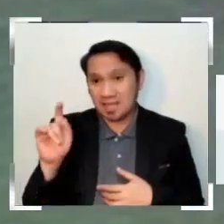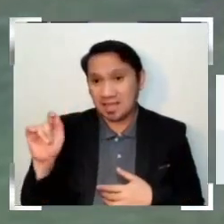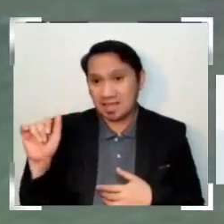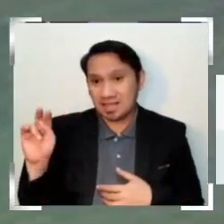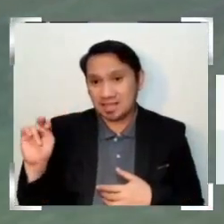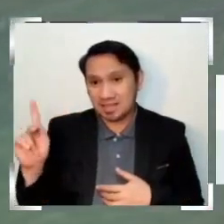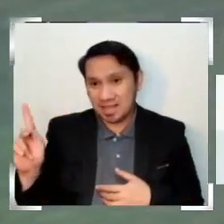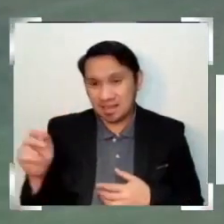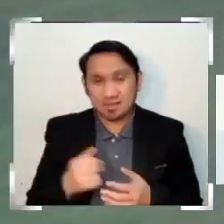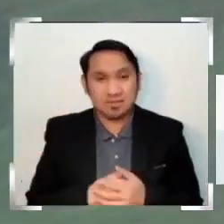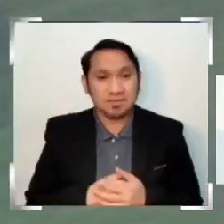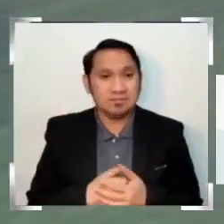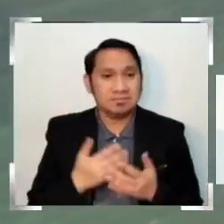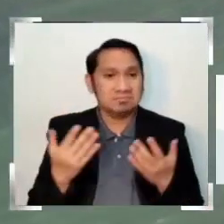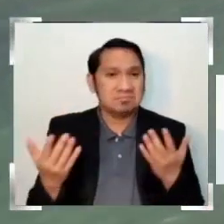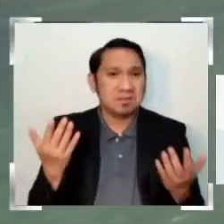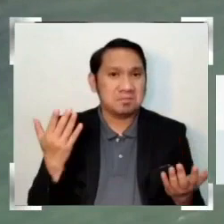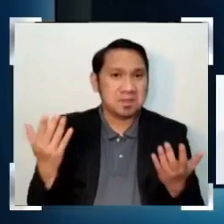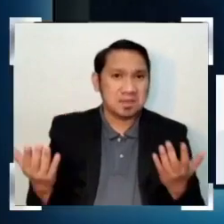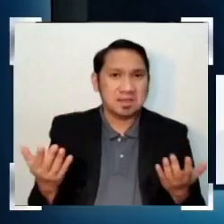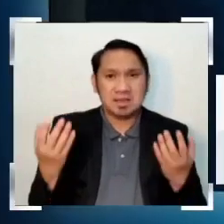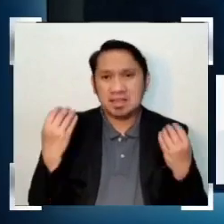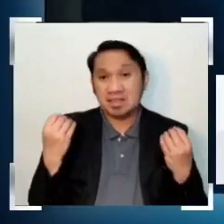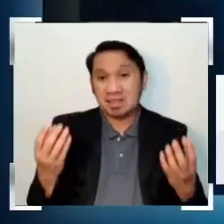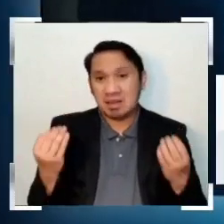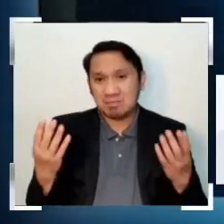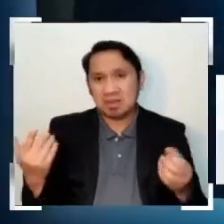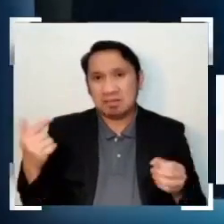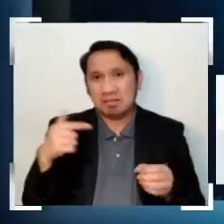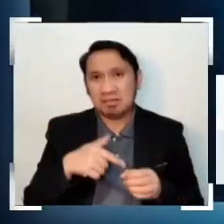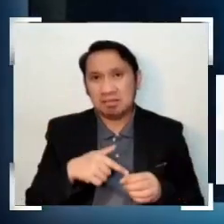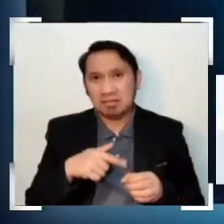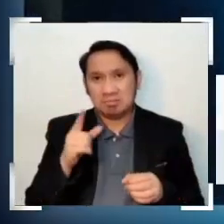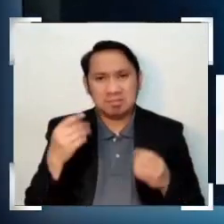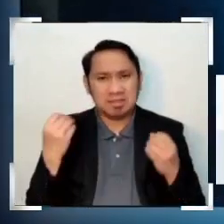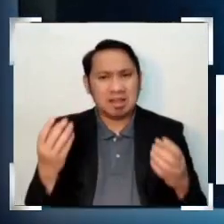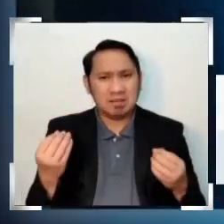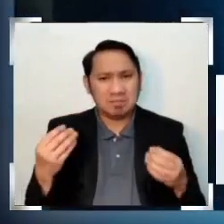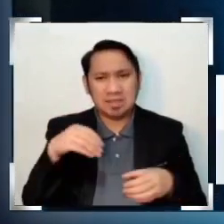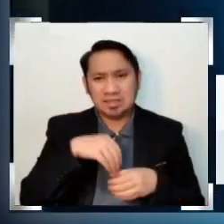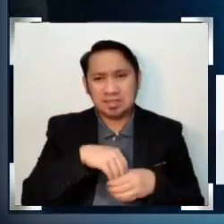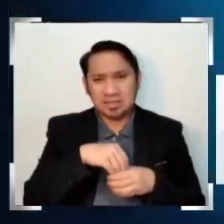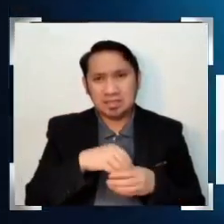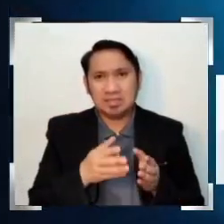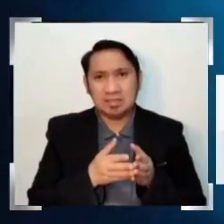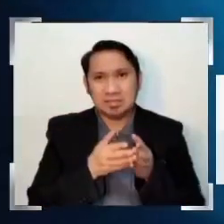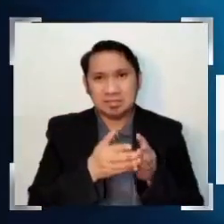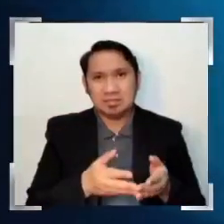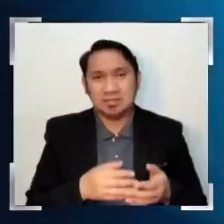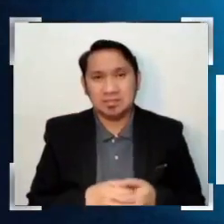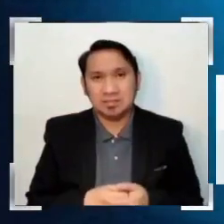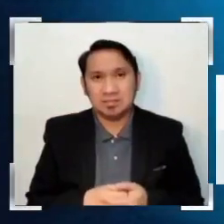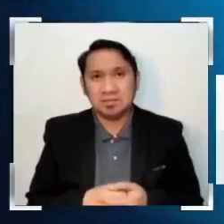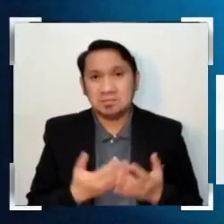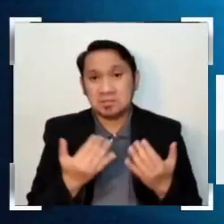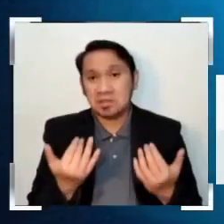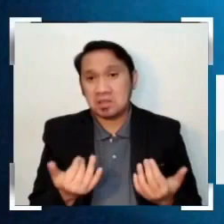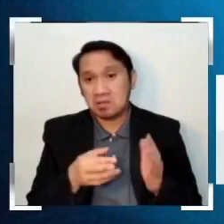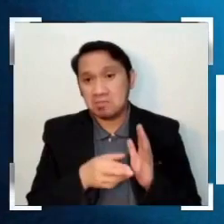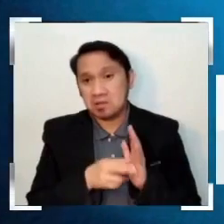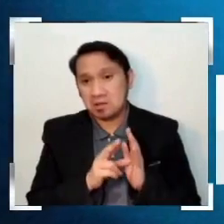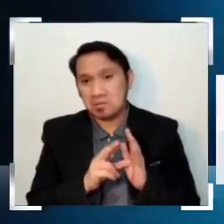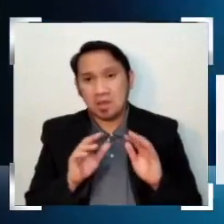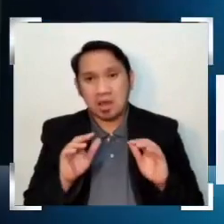800,000 litro ng industrial fuel ang karga ng MT Princess Empress nang lumubog ito. Pinag-aaralan na kung paano makukuha